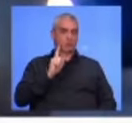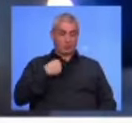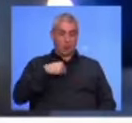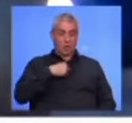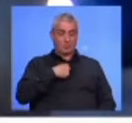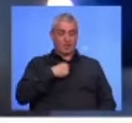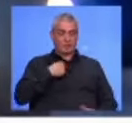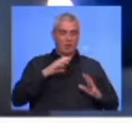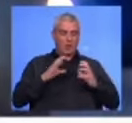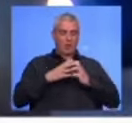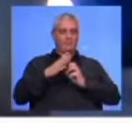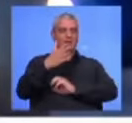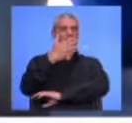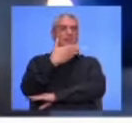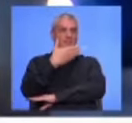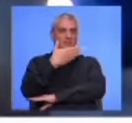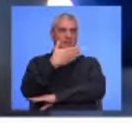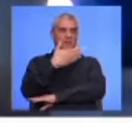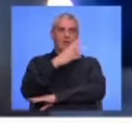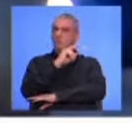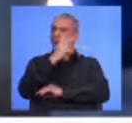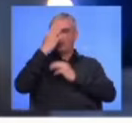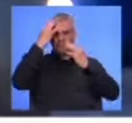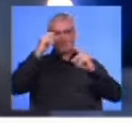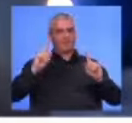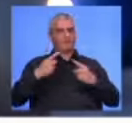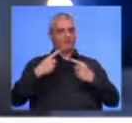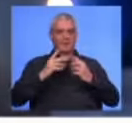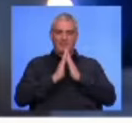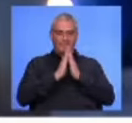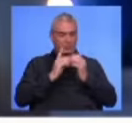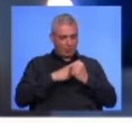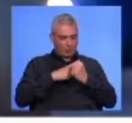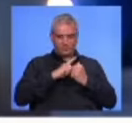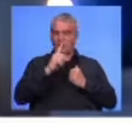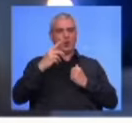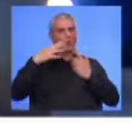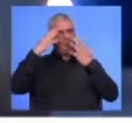כעם וכמדינה, בין אם הם לא מכבדים המנון, בין אם לא מכבדים